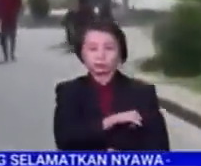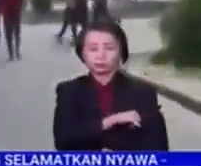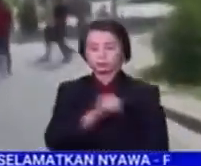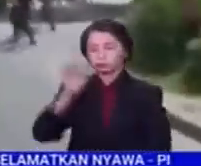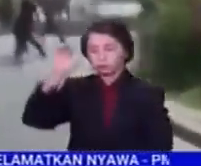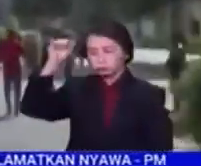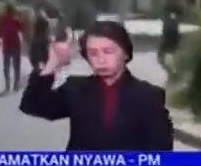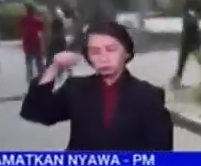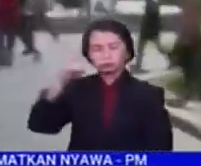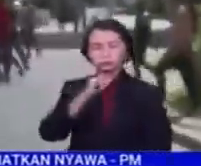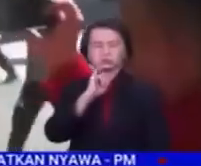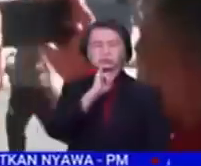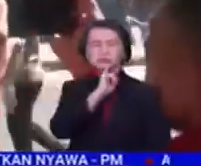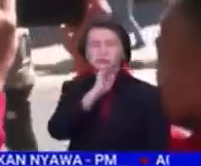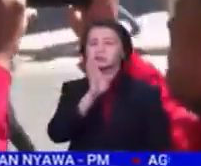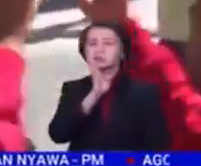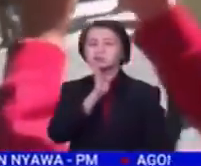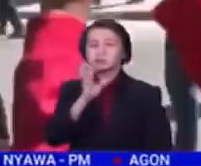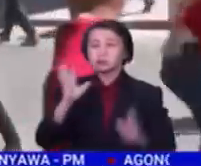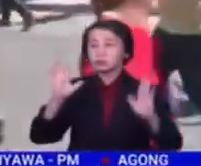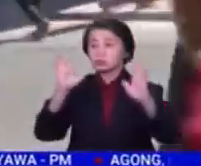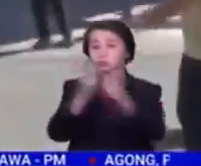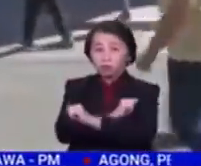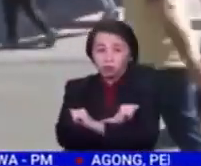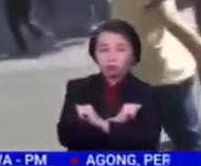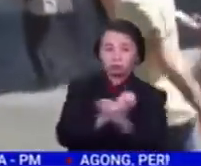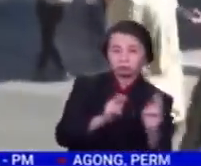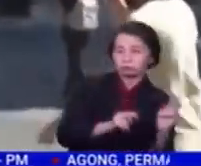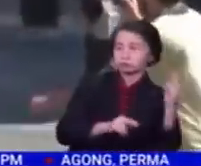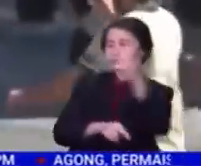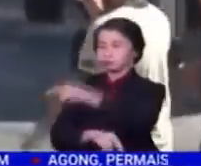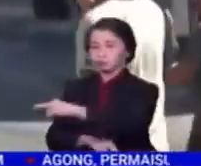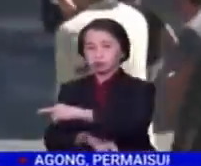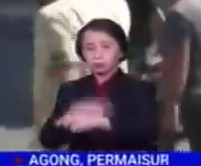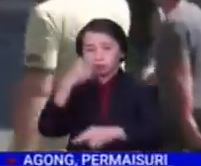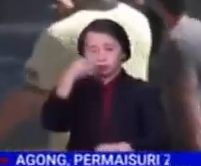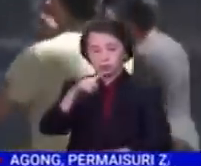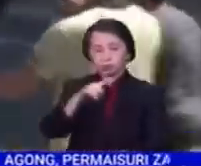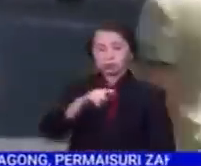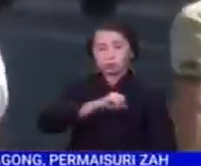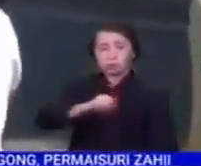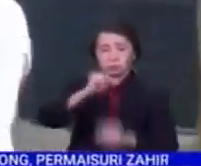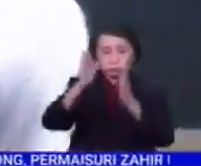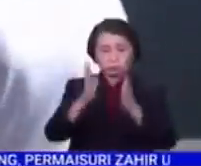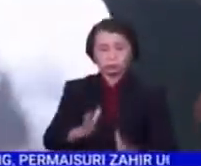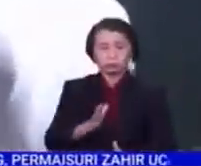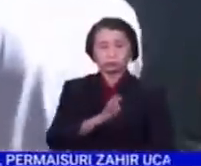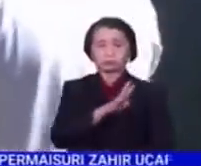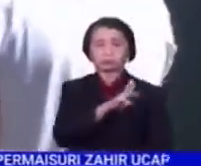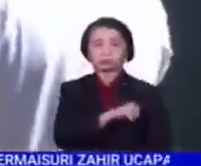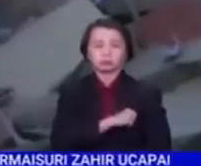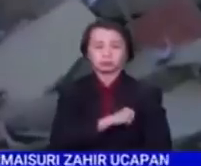Israel tidak ke itu sebagai tindak balas serangan peluru berpandu oleh pejuang Palestina